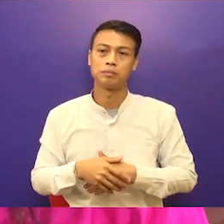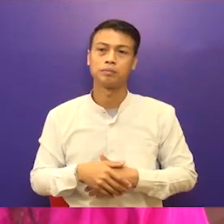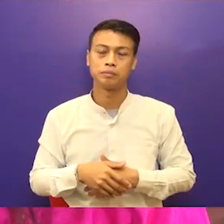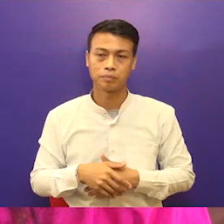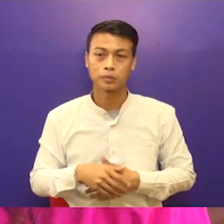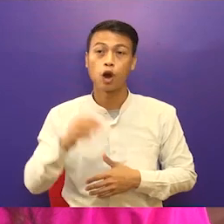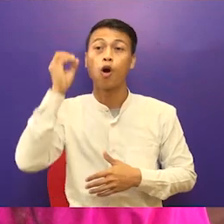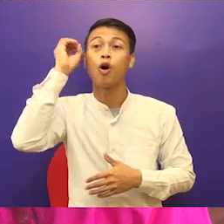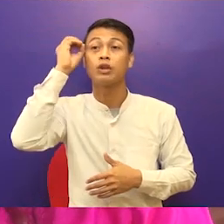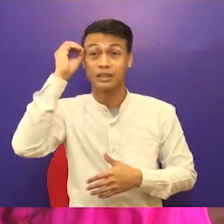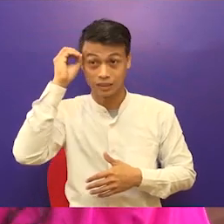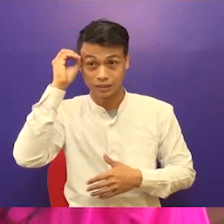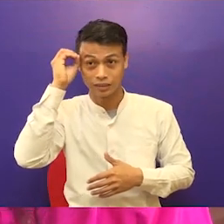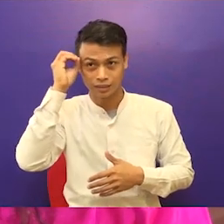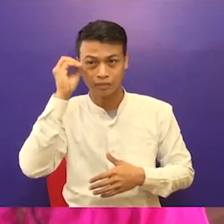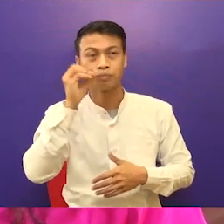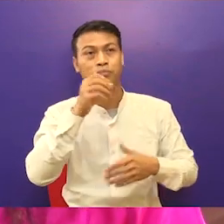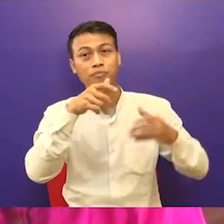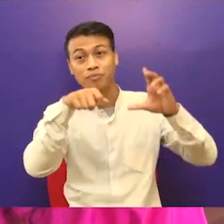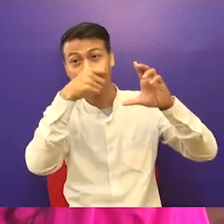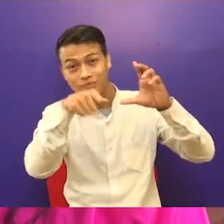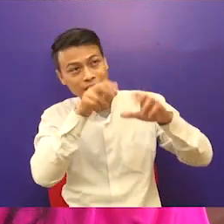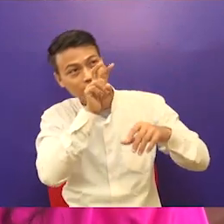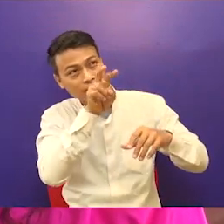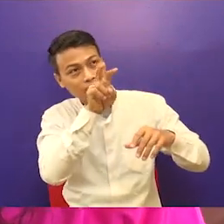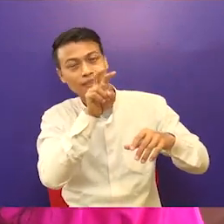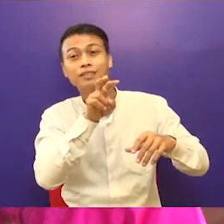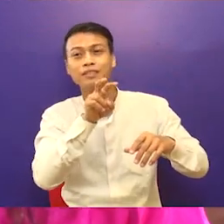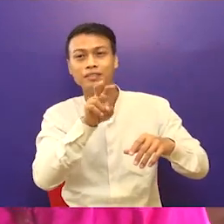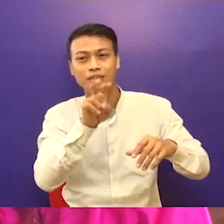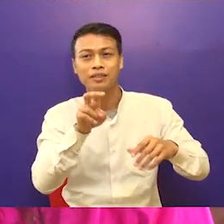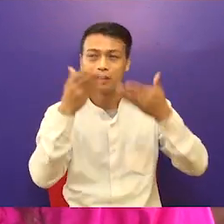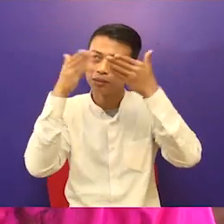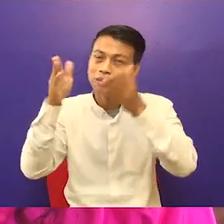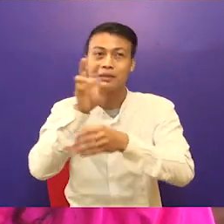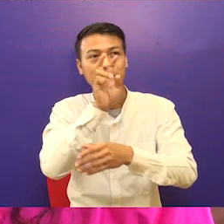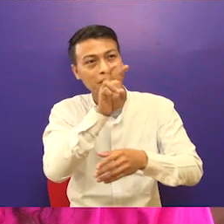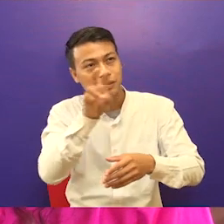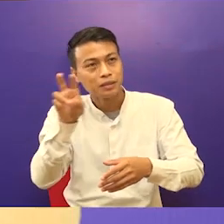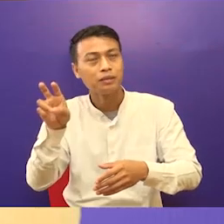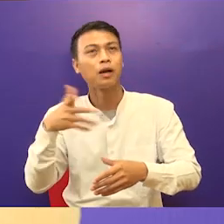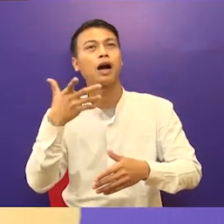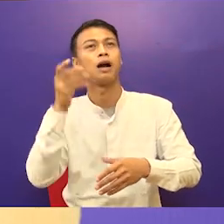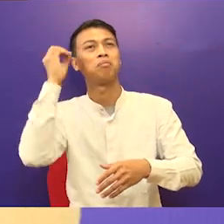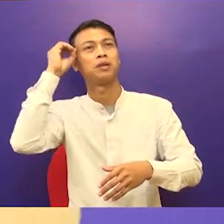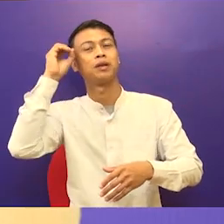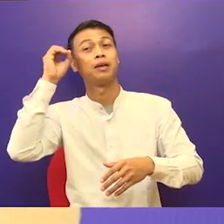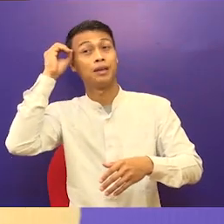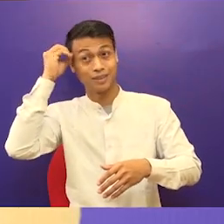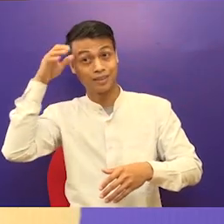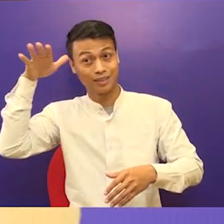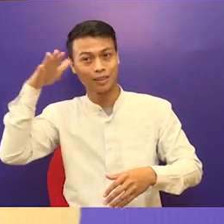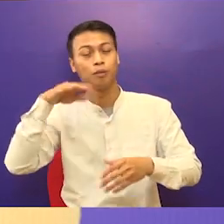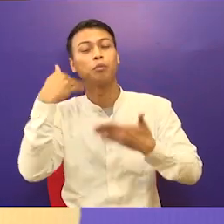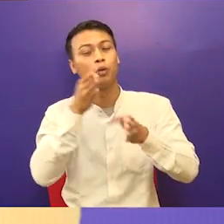နော်။အဲ့ဒါကျမဘာလုပ်နေလဲဆိုတော့ကျမသားလေးက early intervention မမိခဲ့ဘူး။မမိခဲ့တဲ့အတွက်ကိုကျမသားလေးဟာ independent ဖြစ်ဖို့က